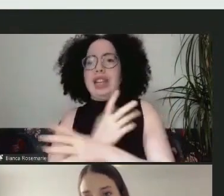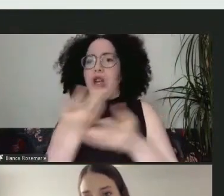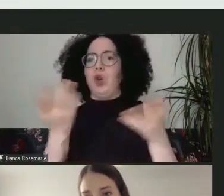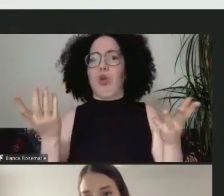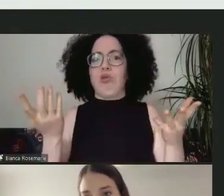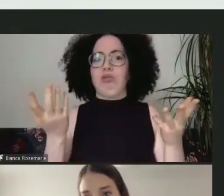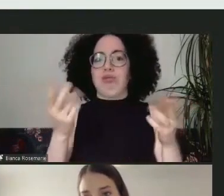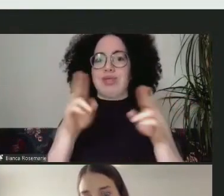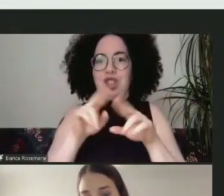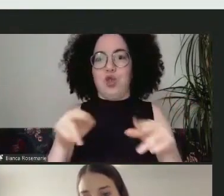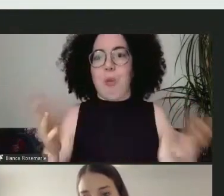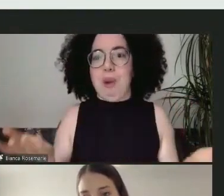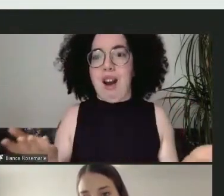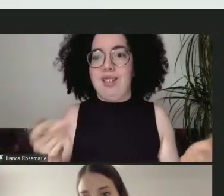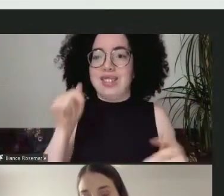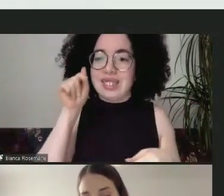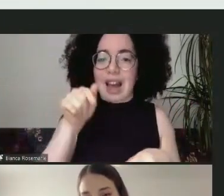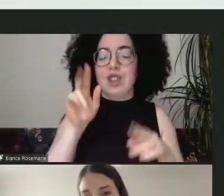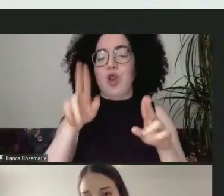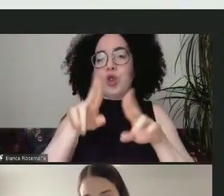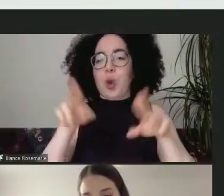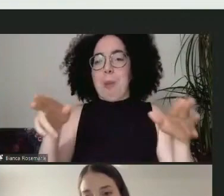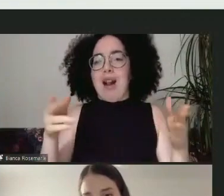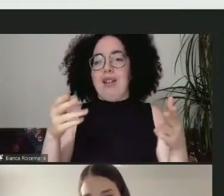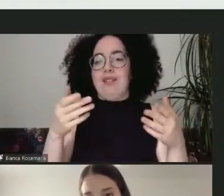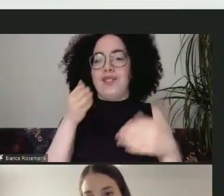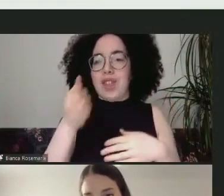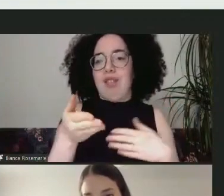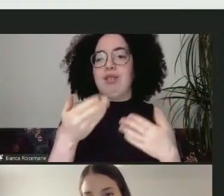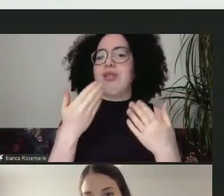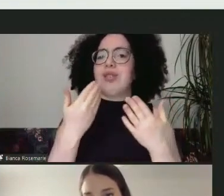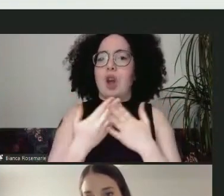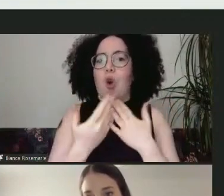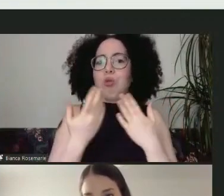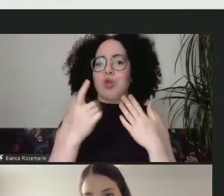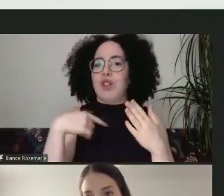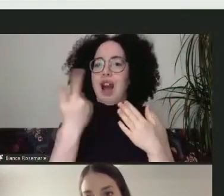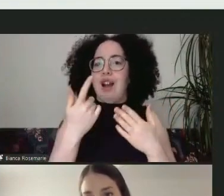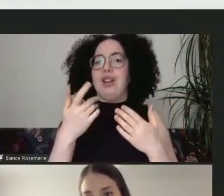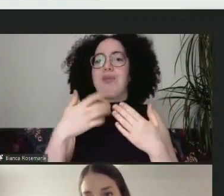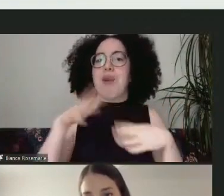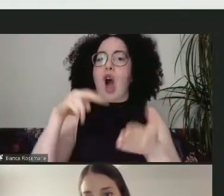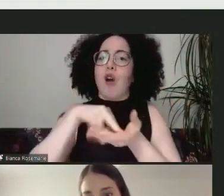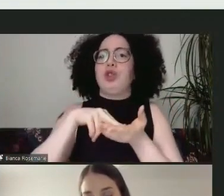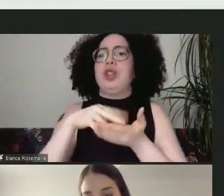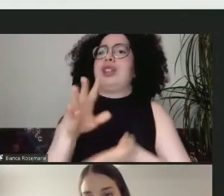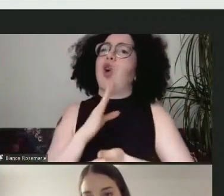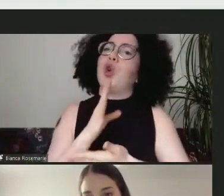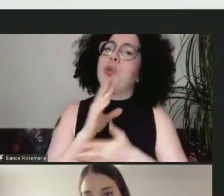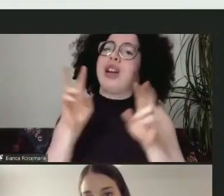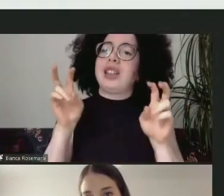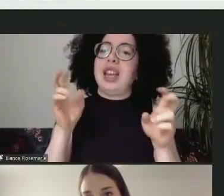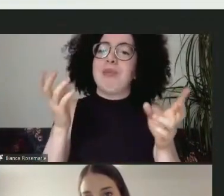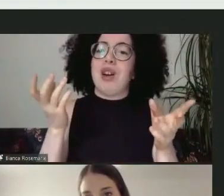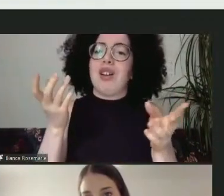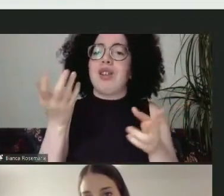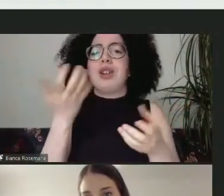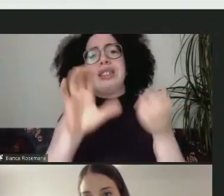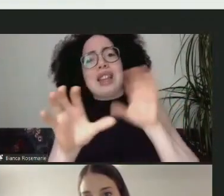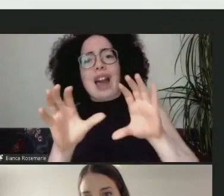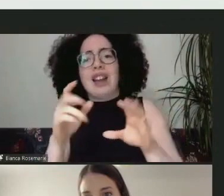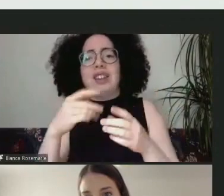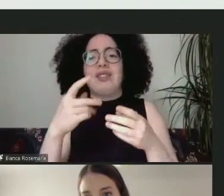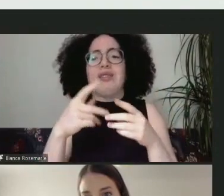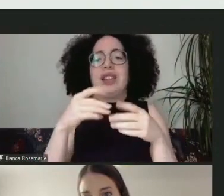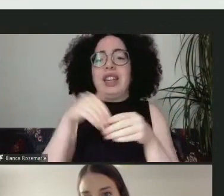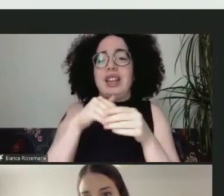dass man einfach zeigen kann, hey, uns gibt's einfach, es ist ganz normal, wir leben ein normales Leben und genau, ich glaube,